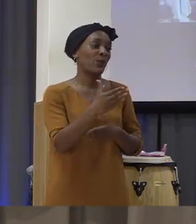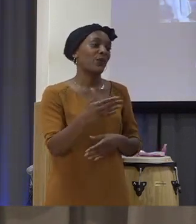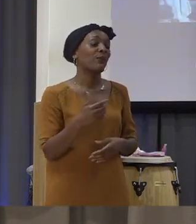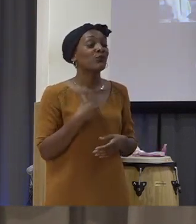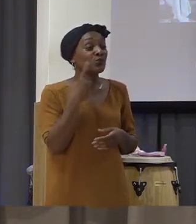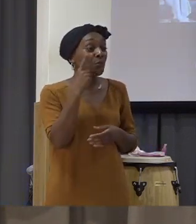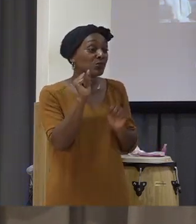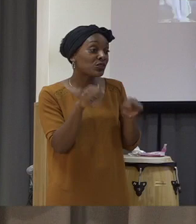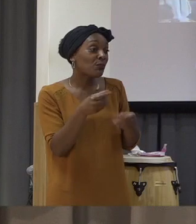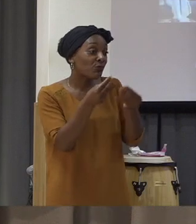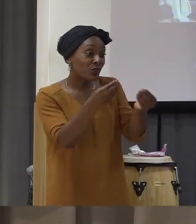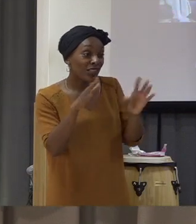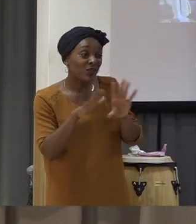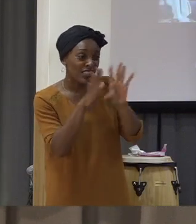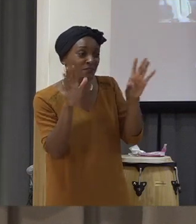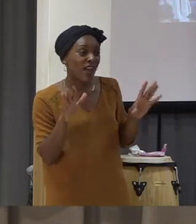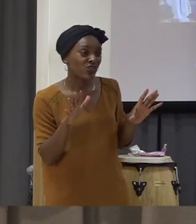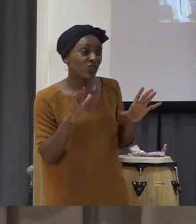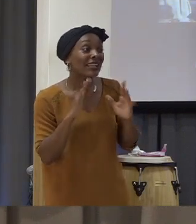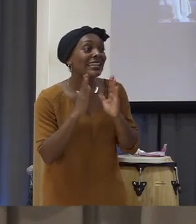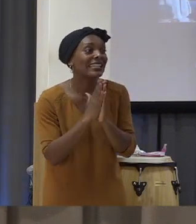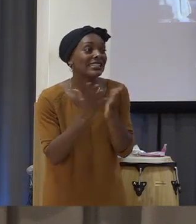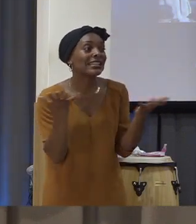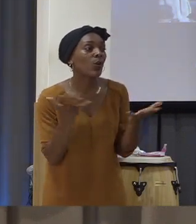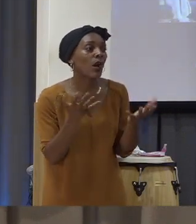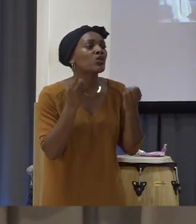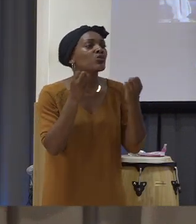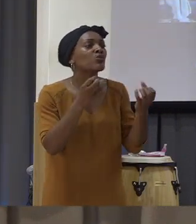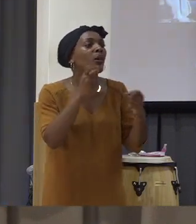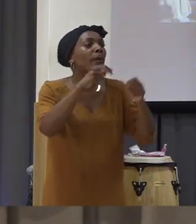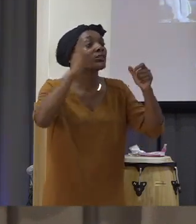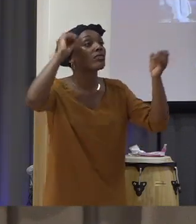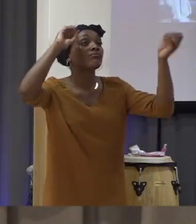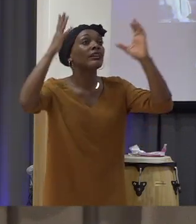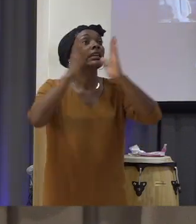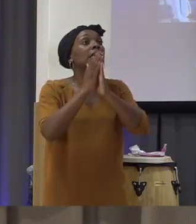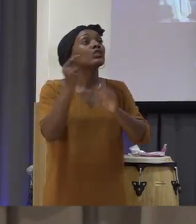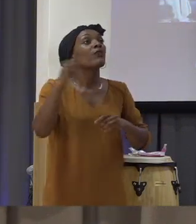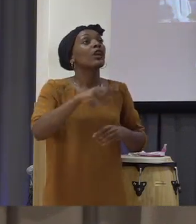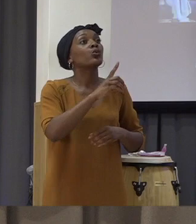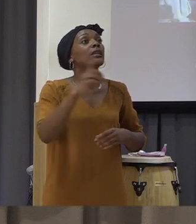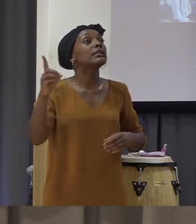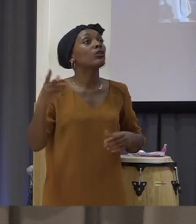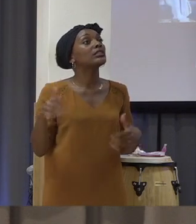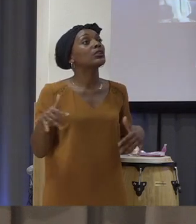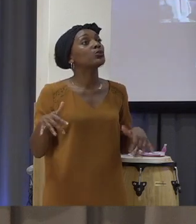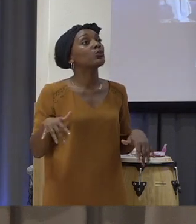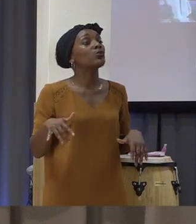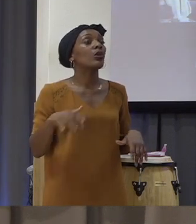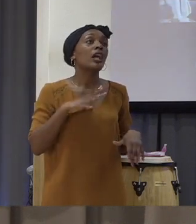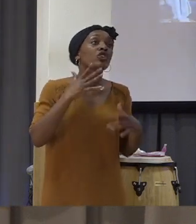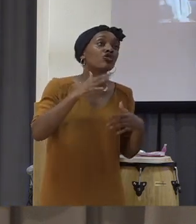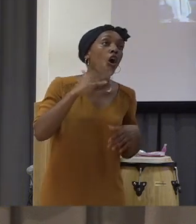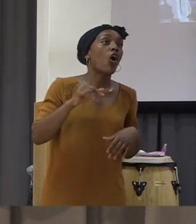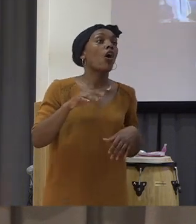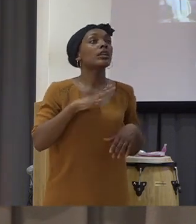donner une image de ce qu'est réellement l'Église, parce que souvent l'Église, on la voit comme un lieu où je viens là le dimanche matin, il y a un culte, il y a des